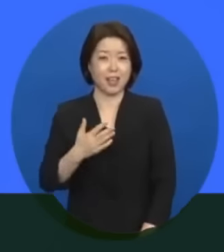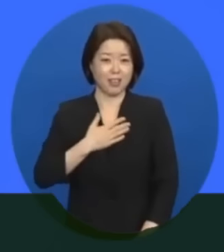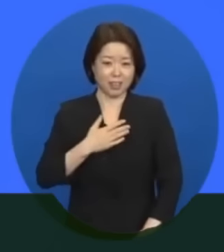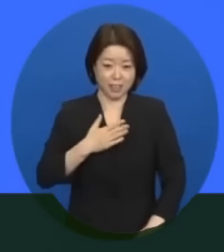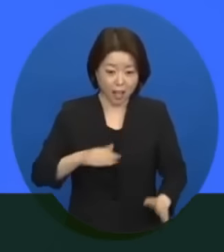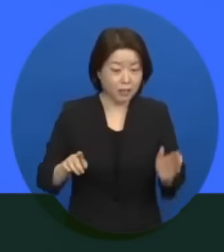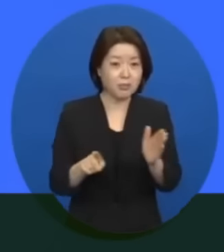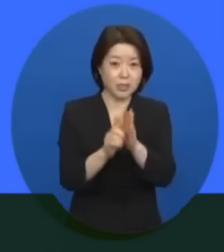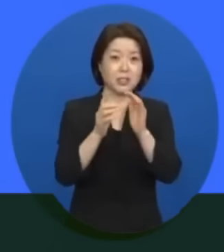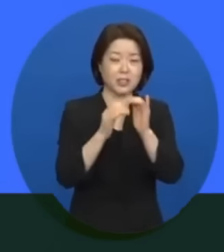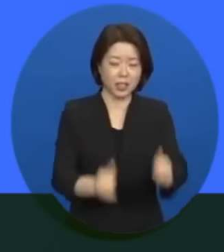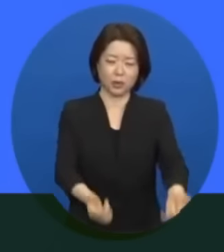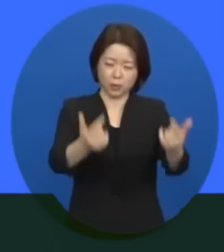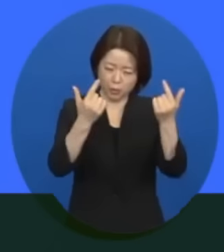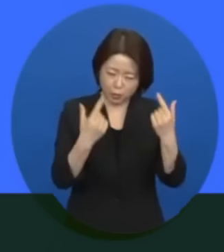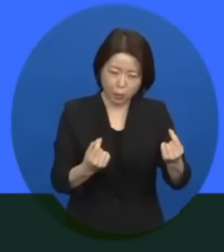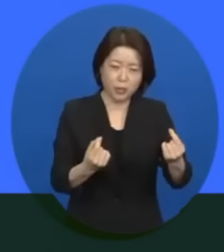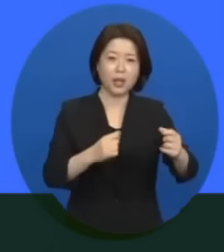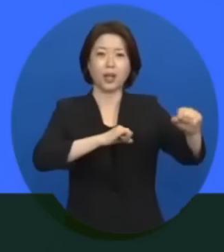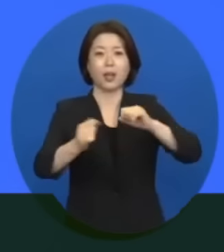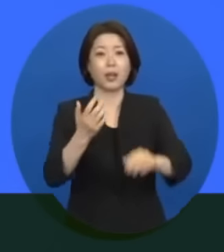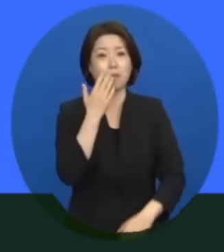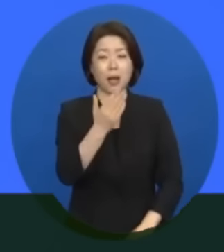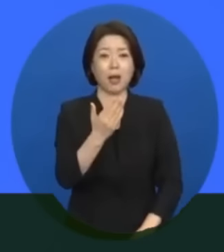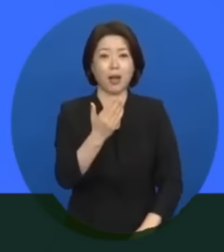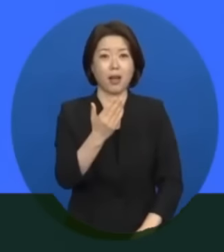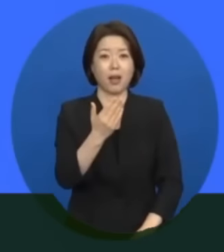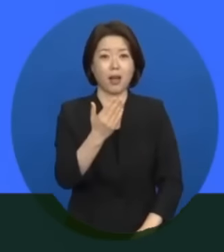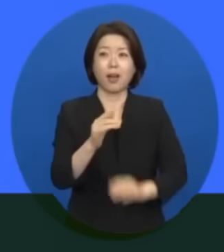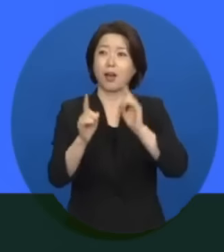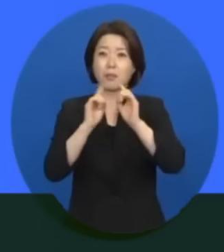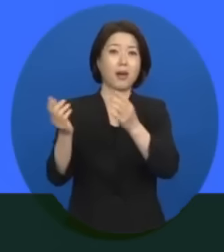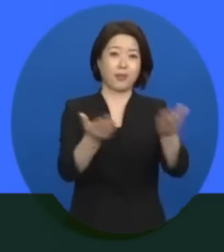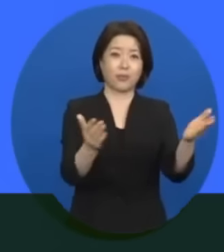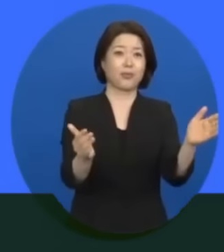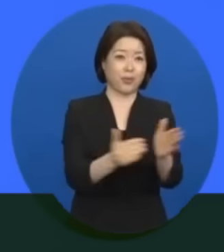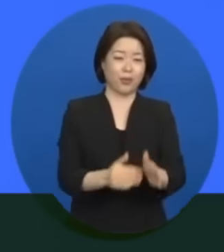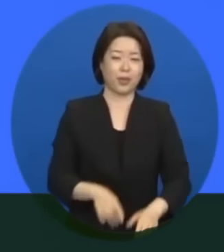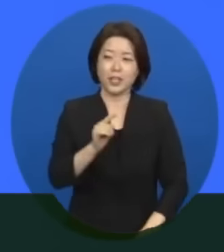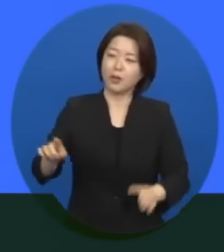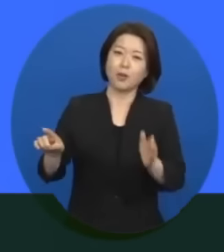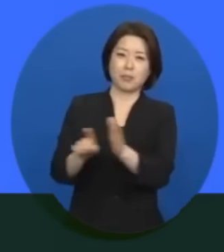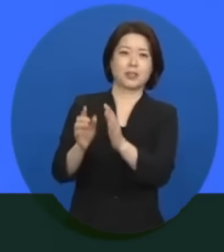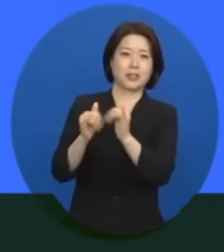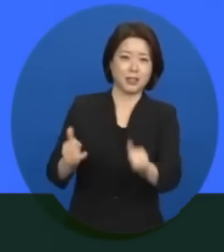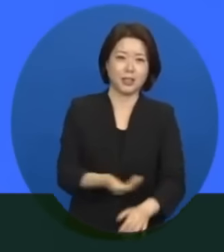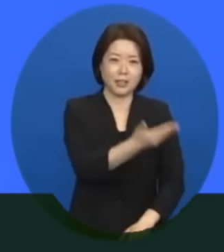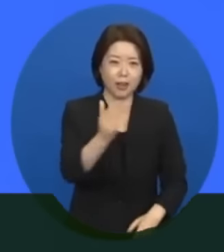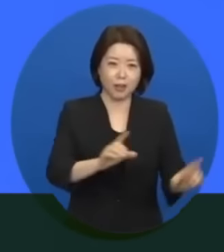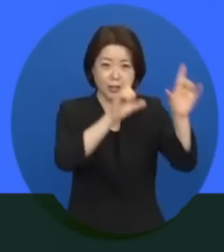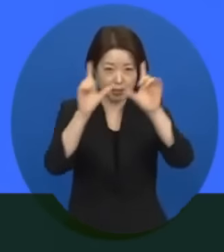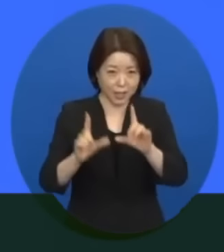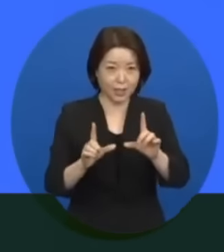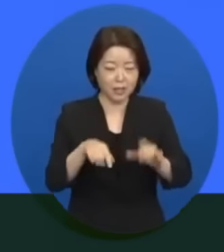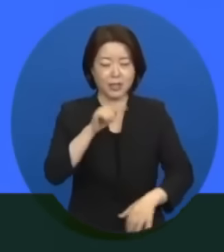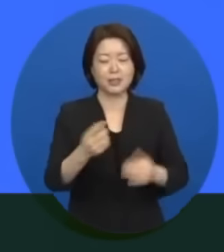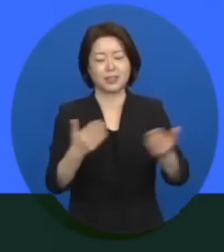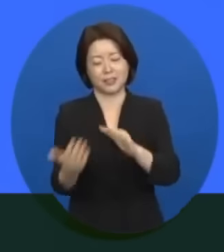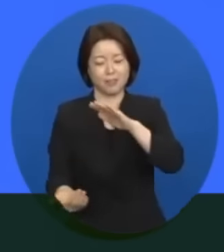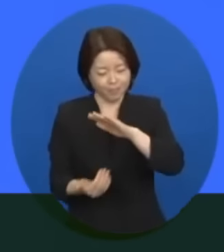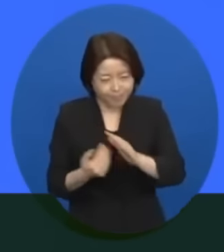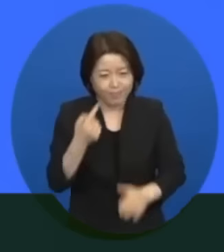믿는 자도 동일하게 하게 될 것이다라고 말씀하시는 겁니다 이것을 믿는 자에게 여러분들의 삶에 그 일이 일어날